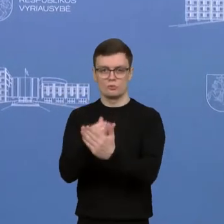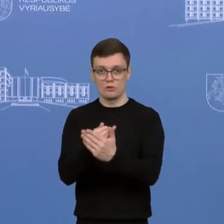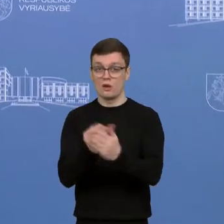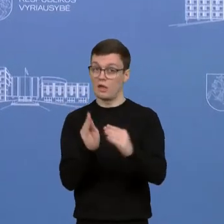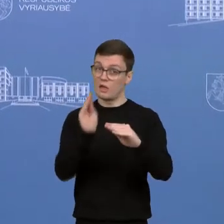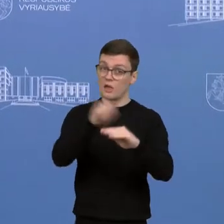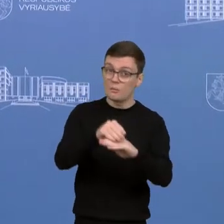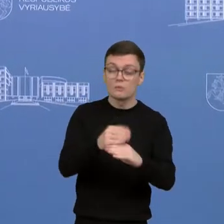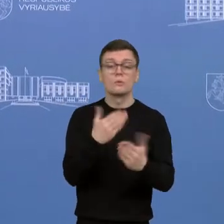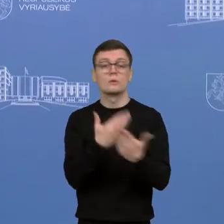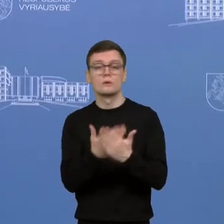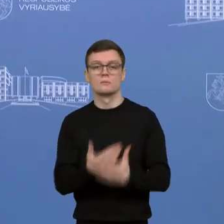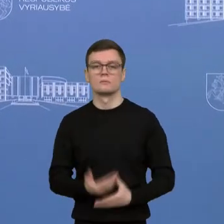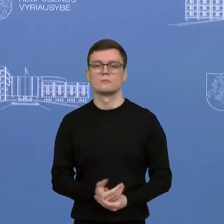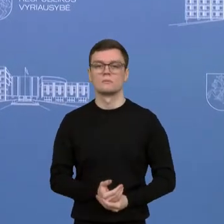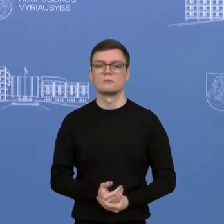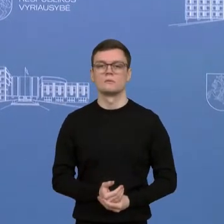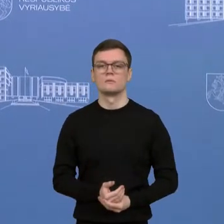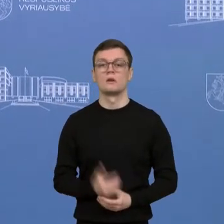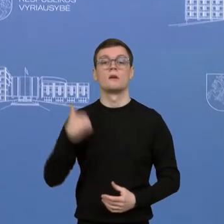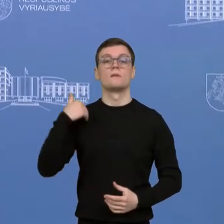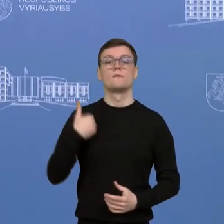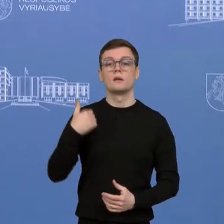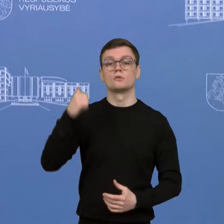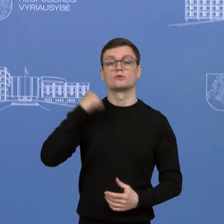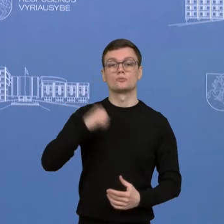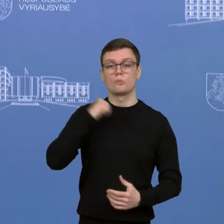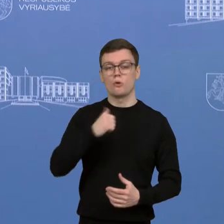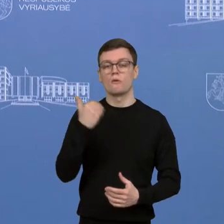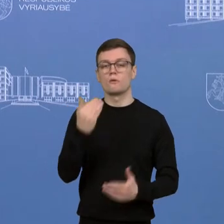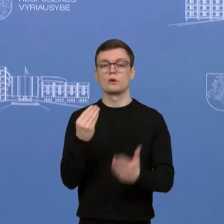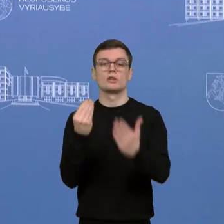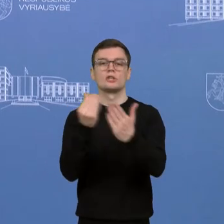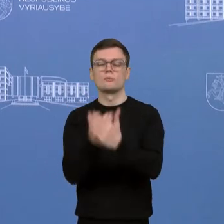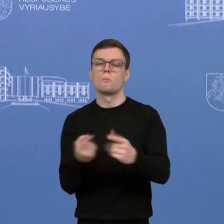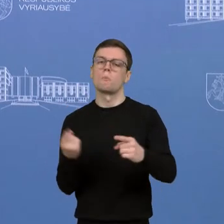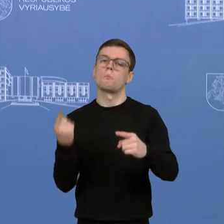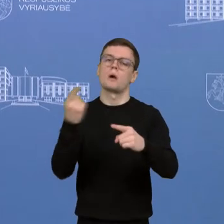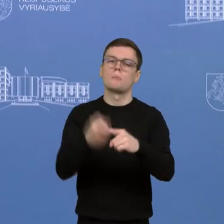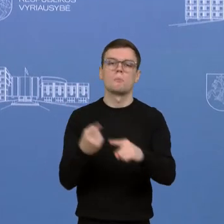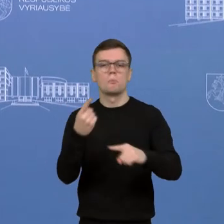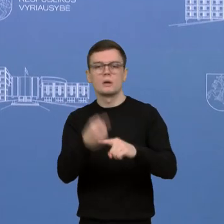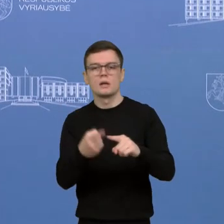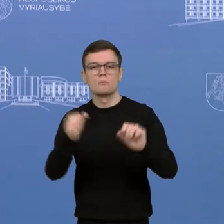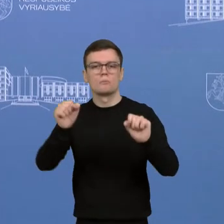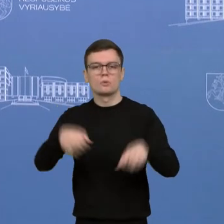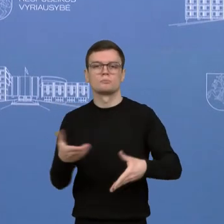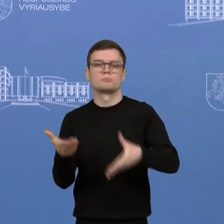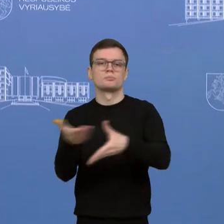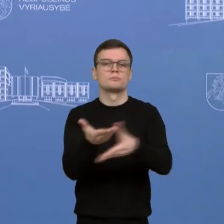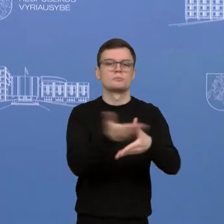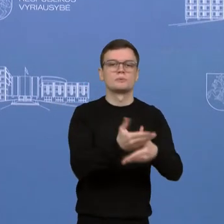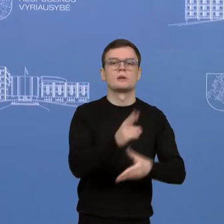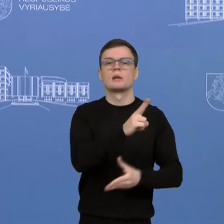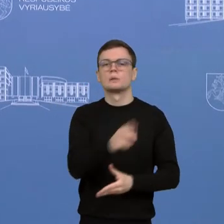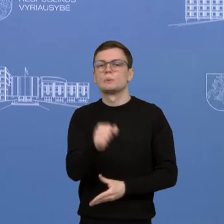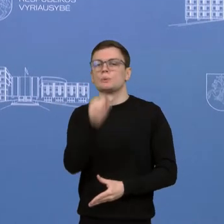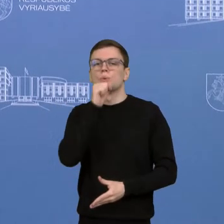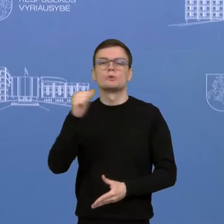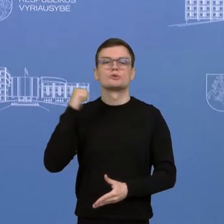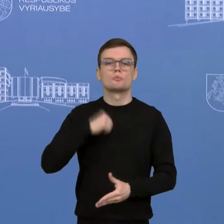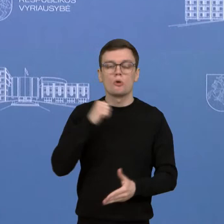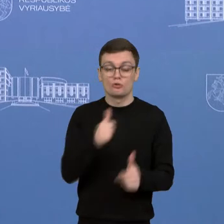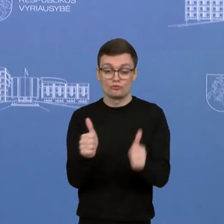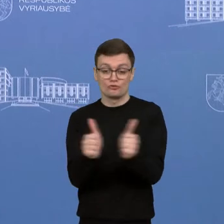tai ir kodėl? Vienišo asmens išmoka lieka kaip papildoma priemonė, padedanti pagyvenusiems asmenims